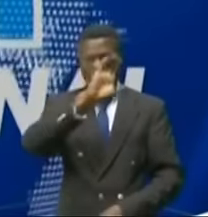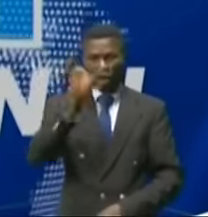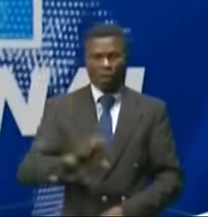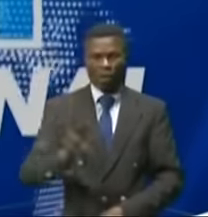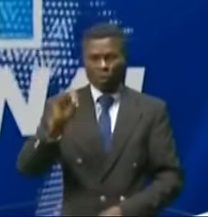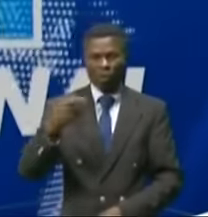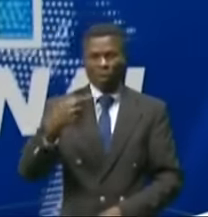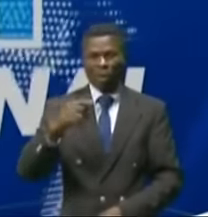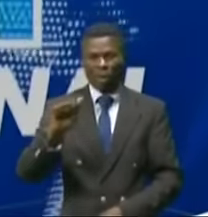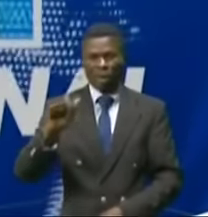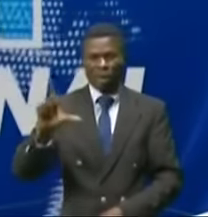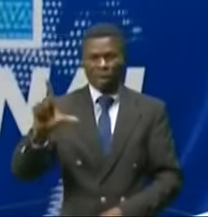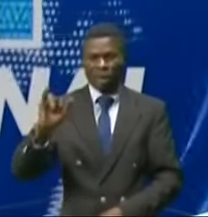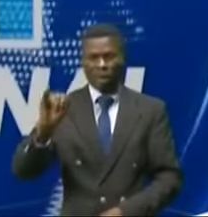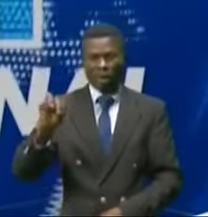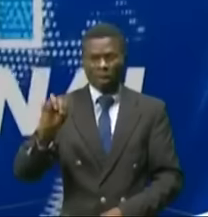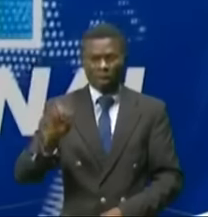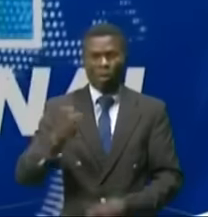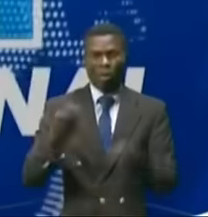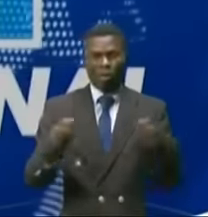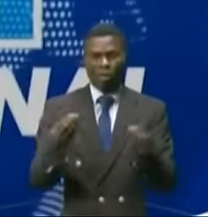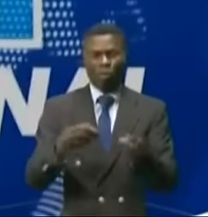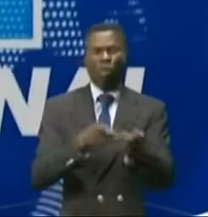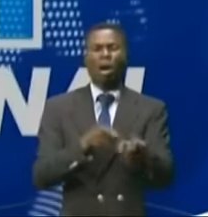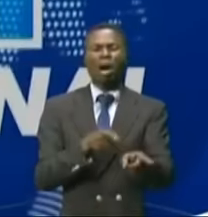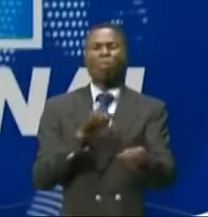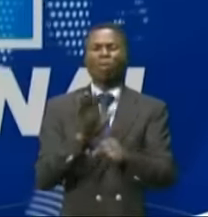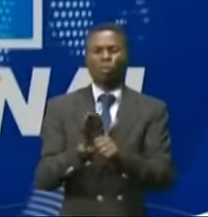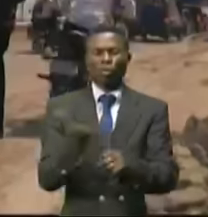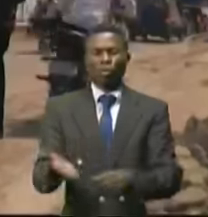de la médaille, ce sont les embouteillages. Commentaire en image.